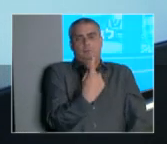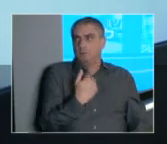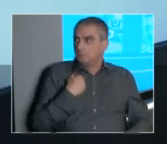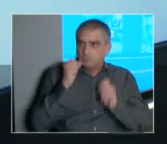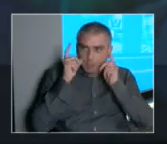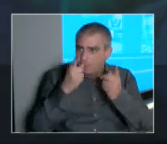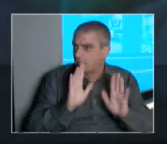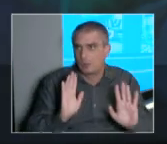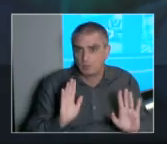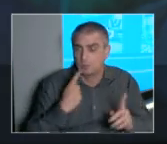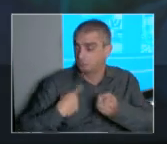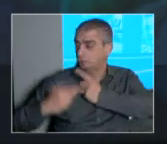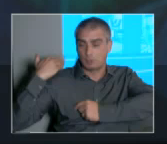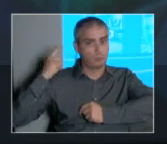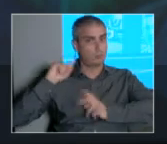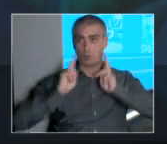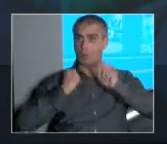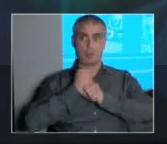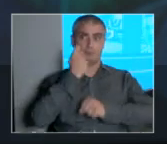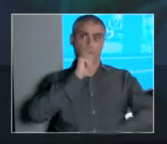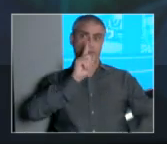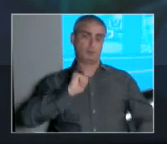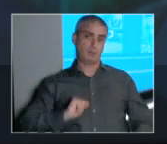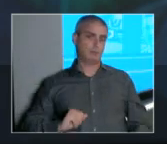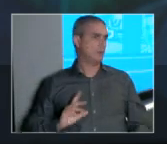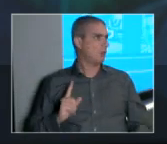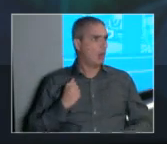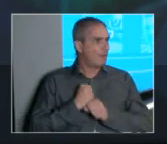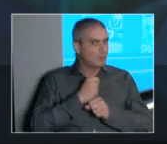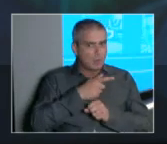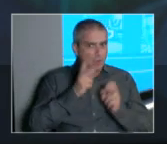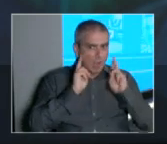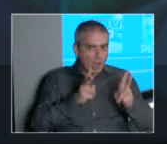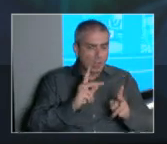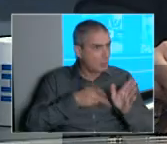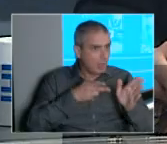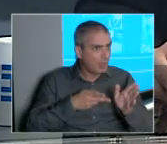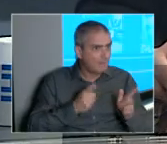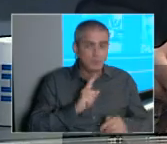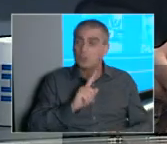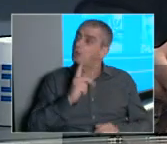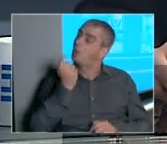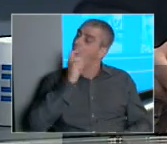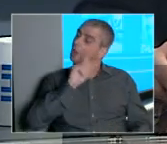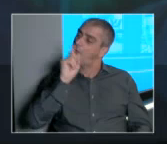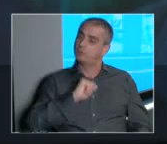אותך. בשנים קודמות לא עבדו בשבת. איפה לא עבדו? לא עבדו באיילון, לא עבדו ברכבת? לא עבדו בשבת, עבדו